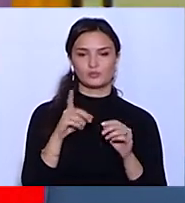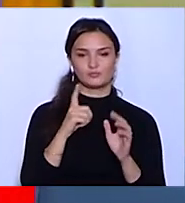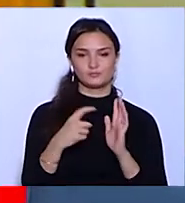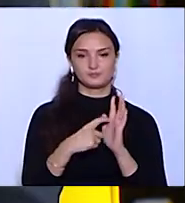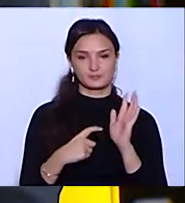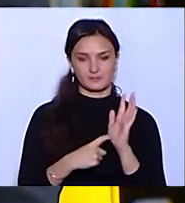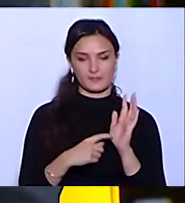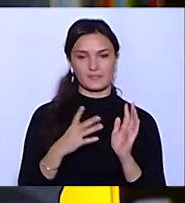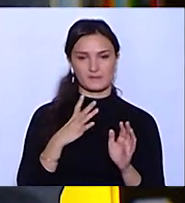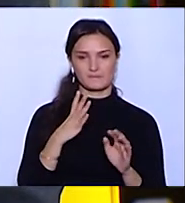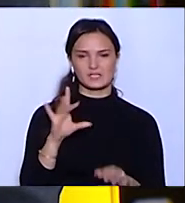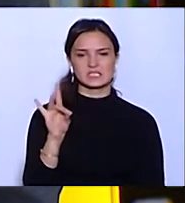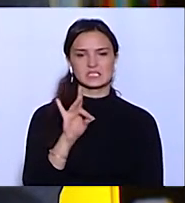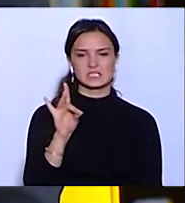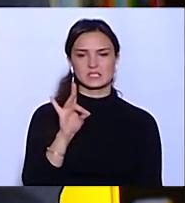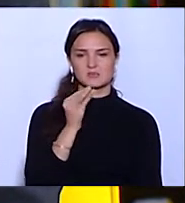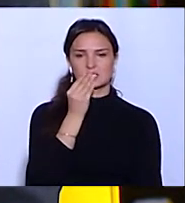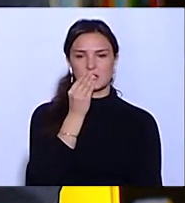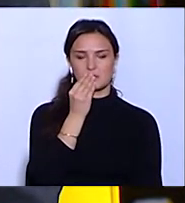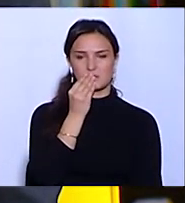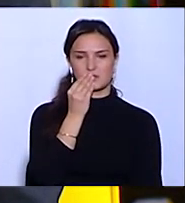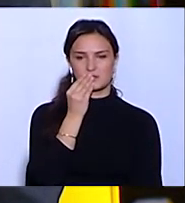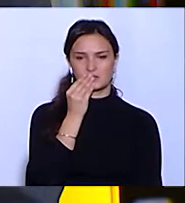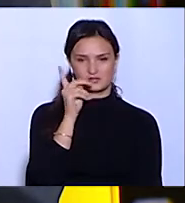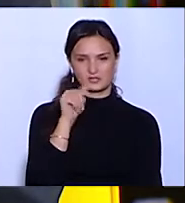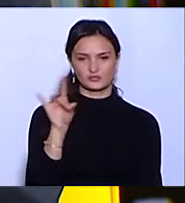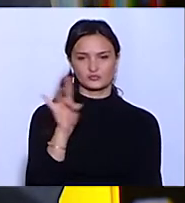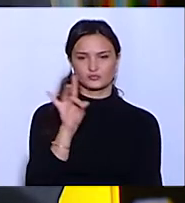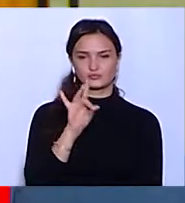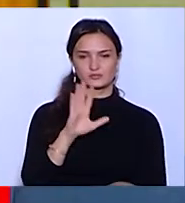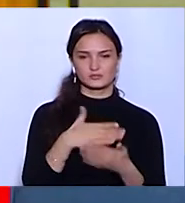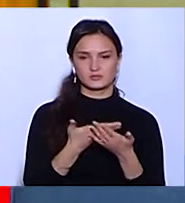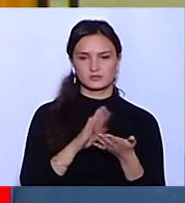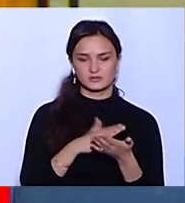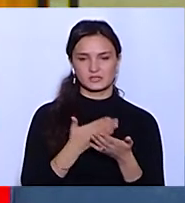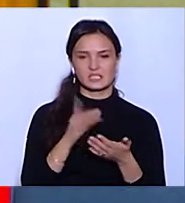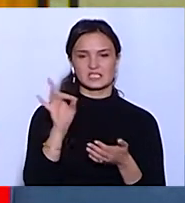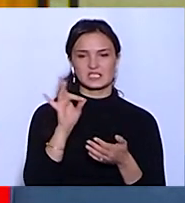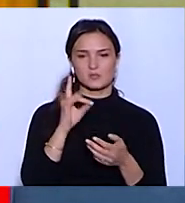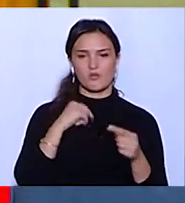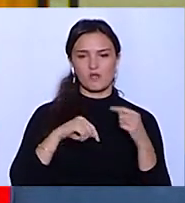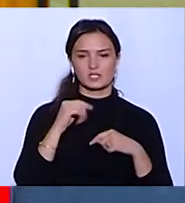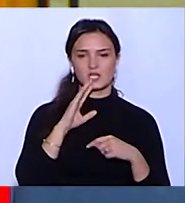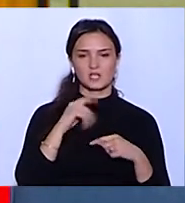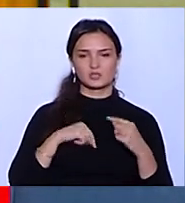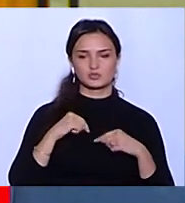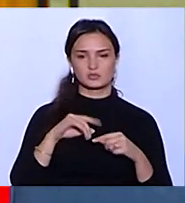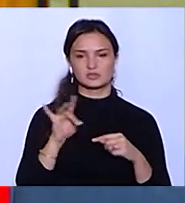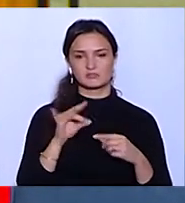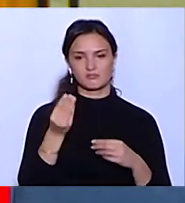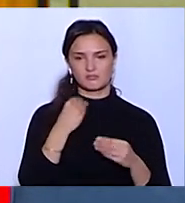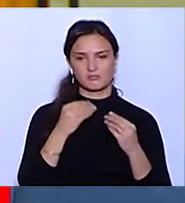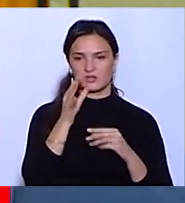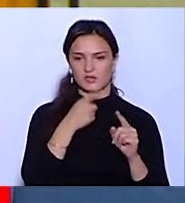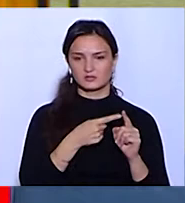არის ცხიმოვანი საკვებით დატვირთვა და ცხიმოვანი ცვლის დარღვევა ქალის ორგანიზმში